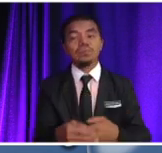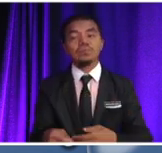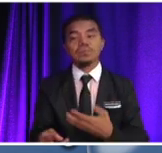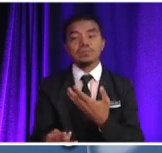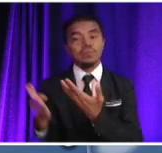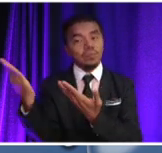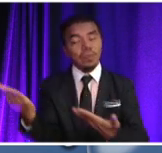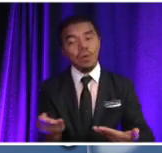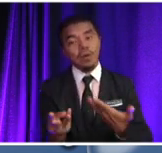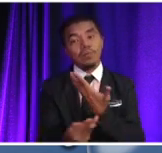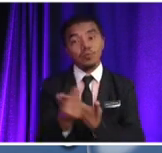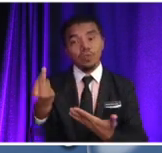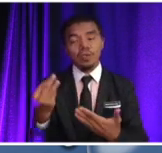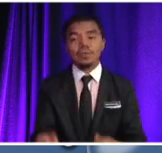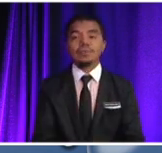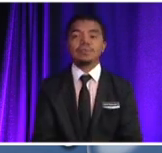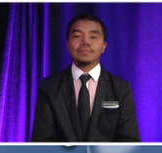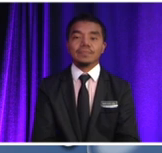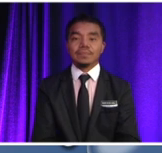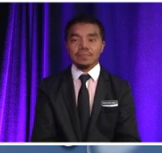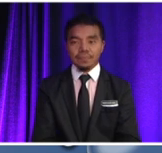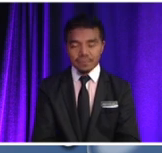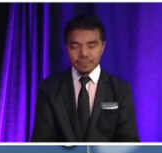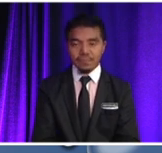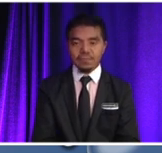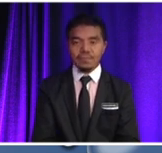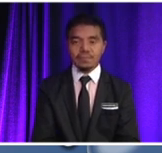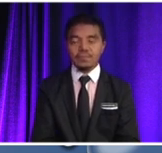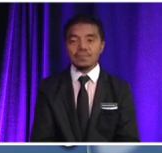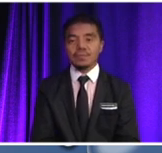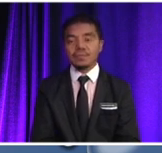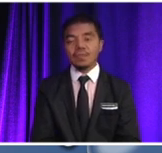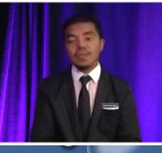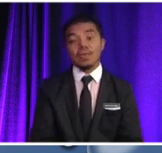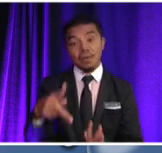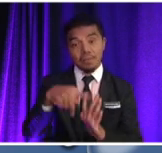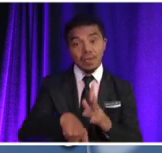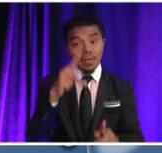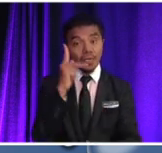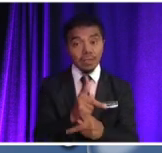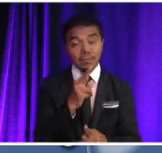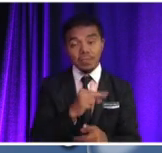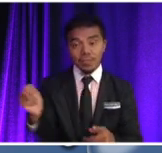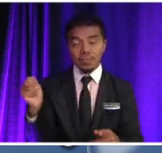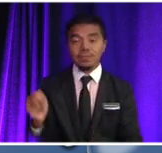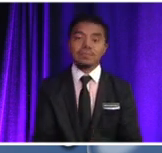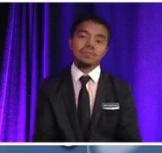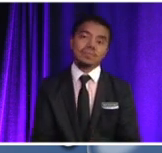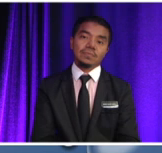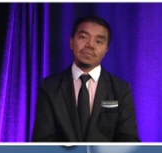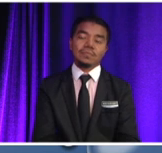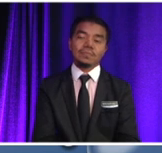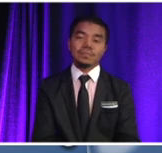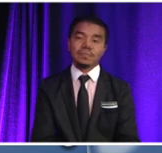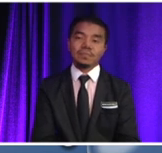mesti ada jaminan pengeluaran mengenai penggunaan manakala kenikmatan-penikmatan ini secara perikmatan